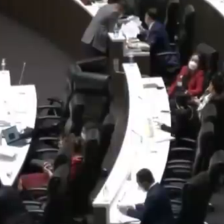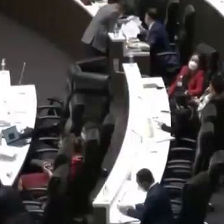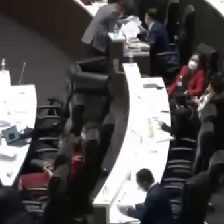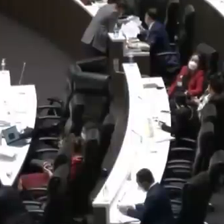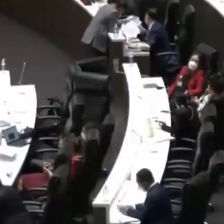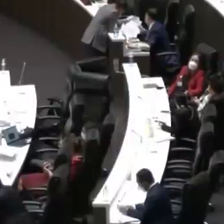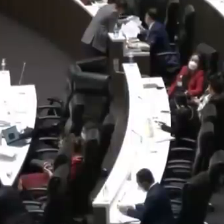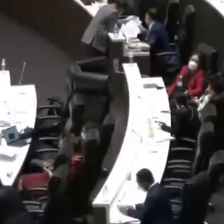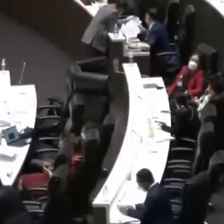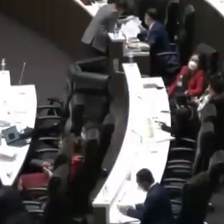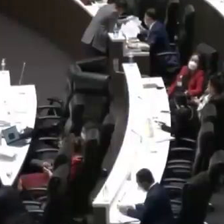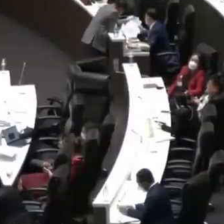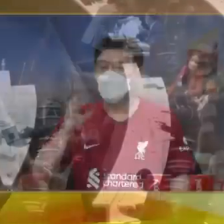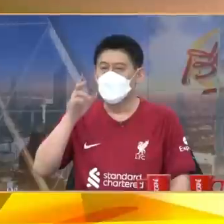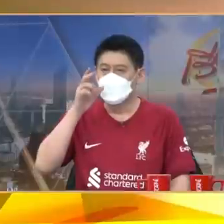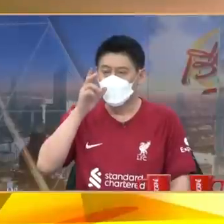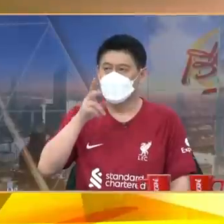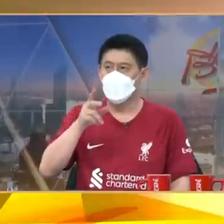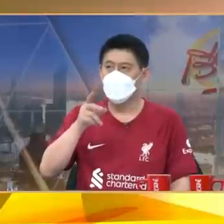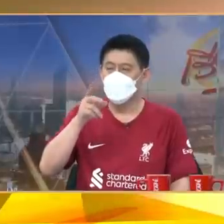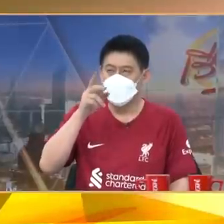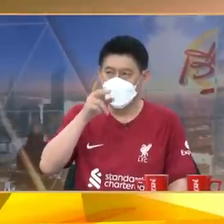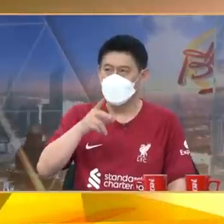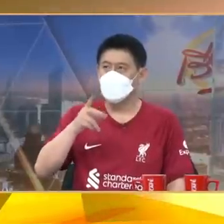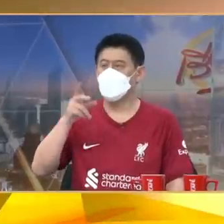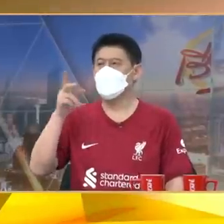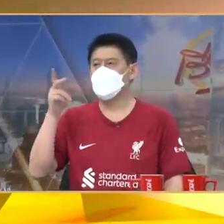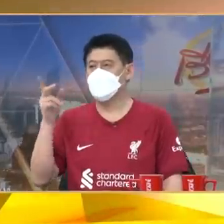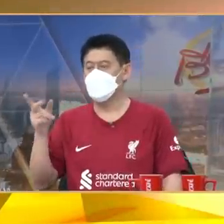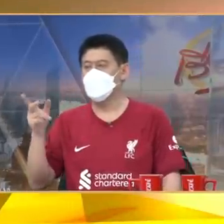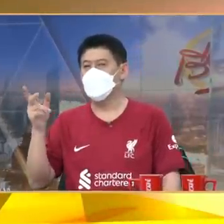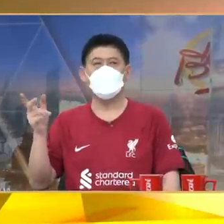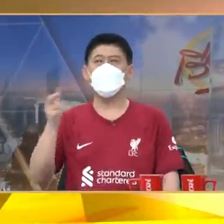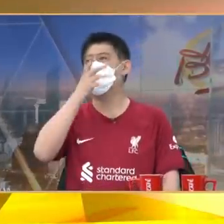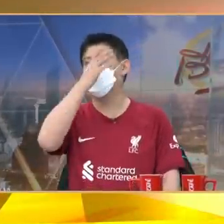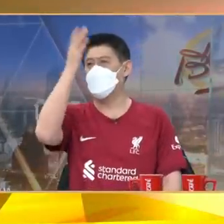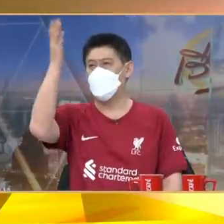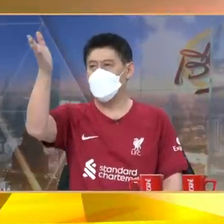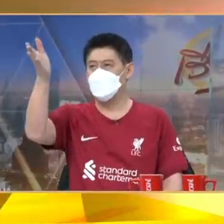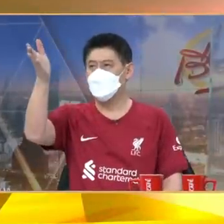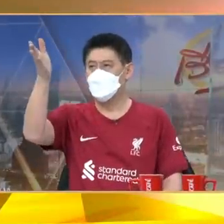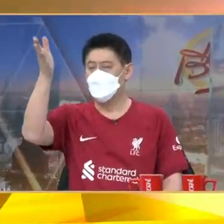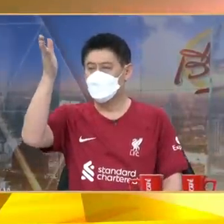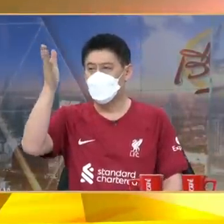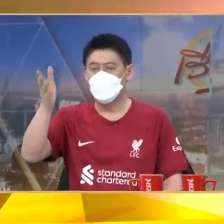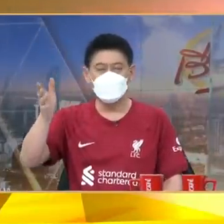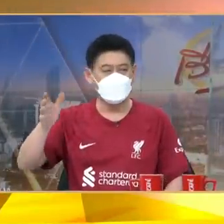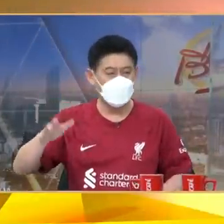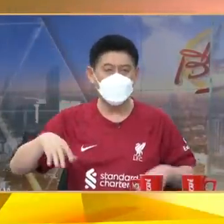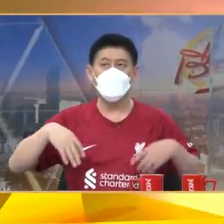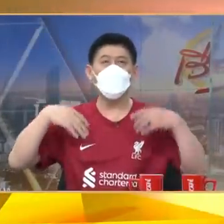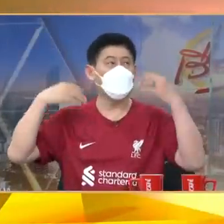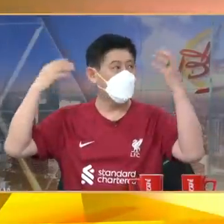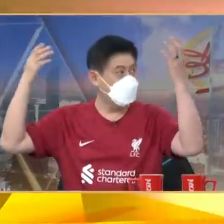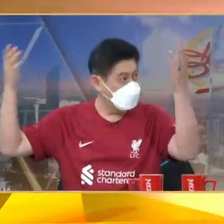ตั้งตอนเย็นเรื่องกรณีสสเขตกับ 2บัญชีรายชื่อมีมติไปก่อนเลยเมื่อวานตกลง